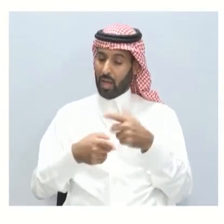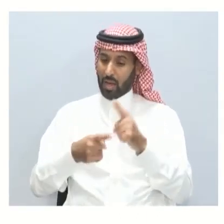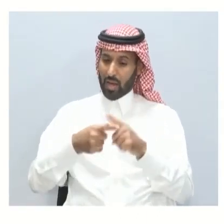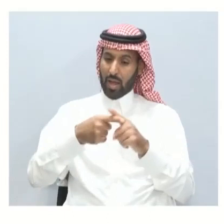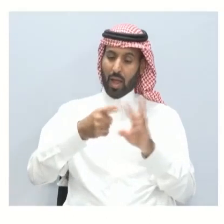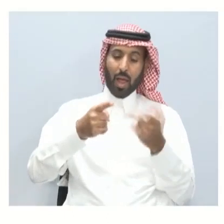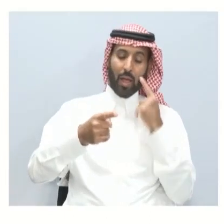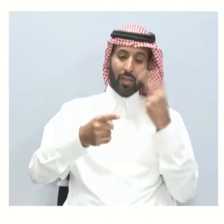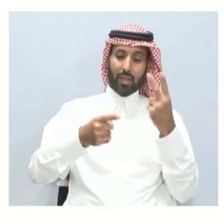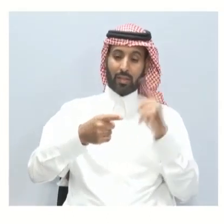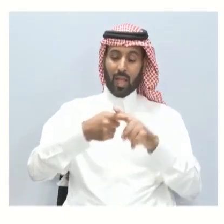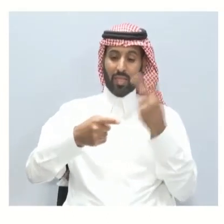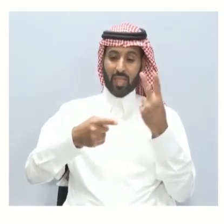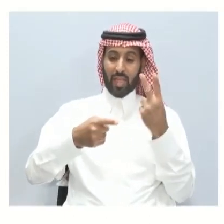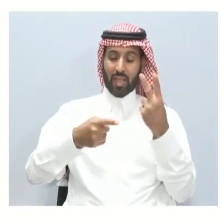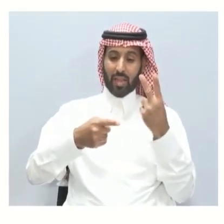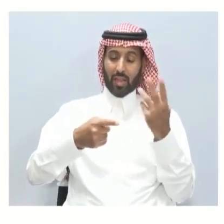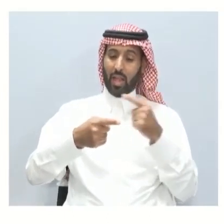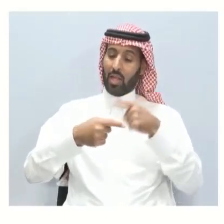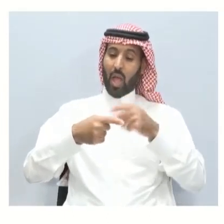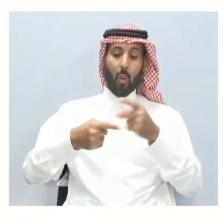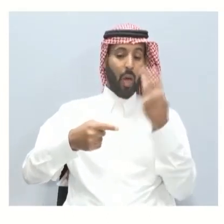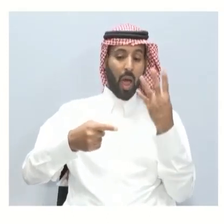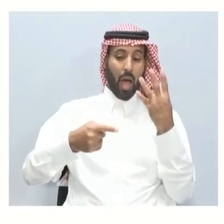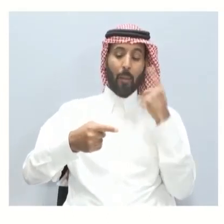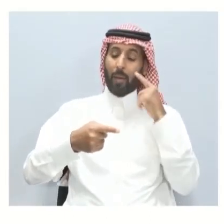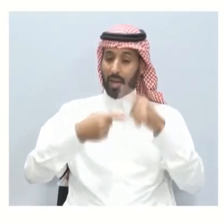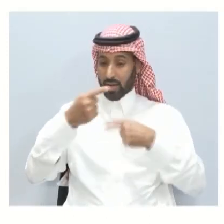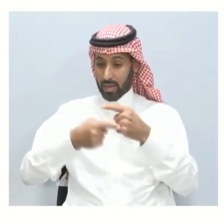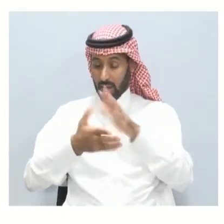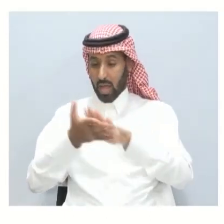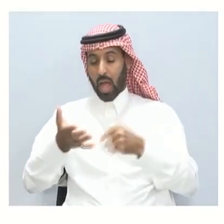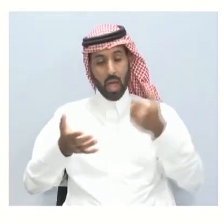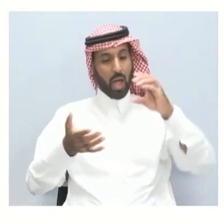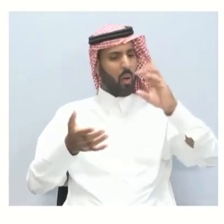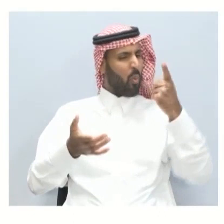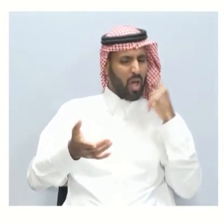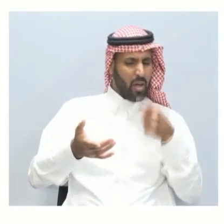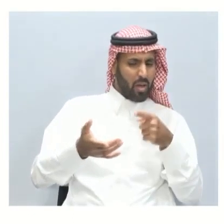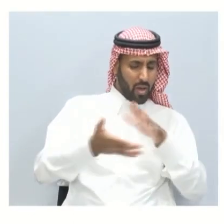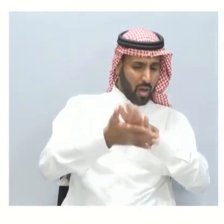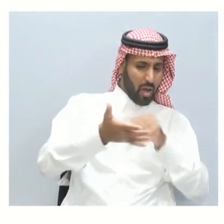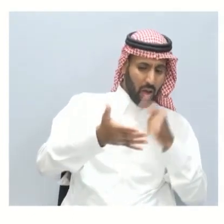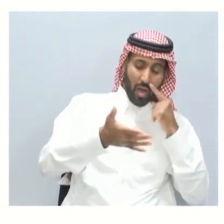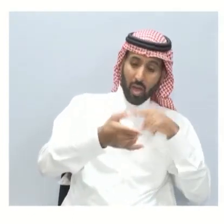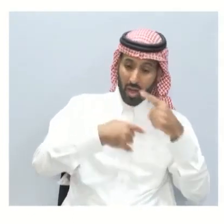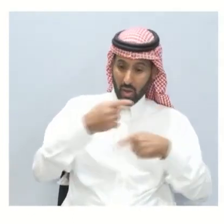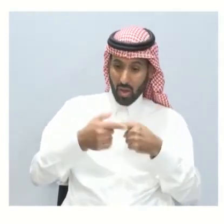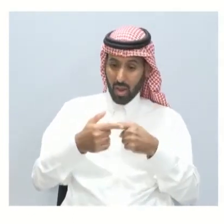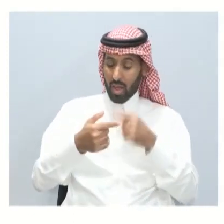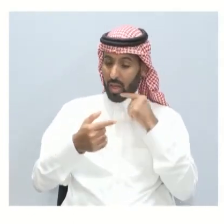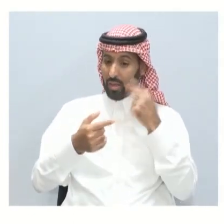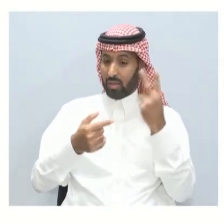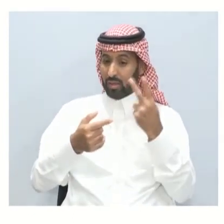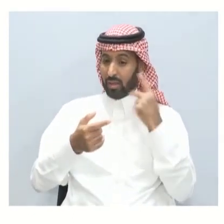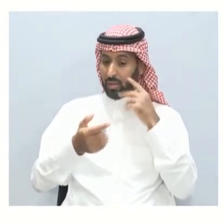الكترونات اثنان واثنان الرابع اذا ابحث في الجدول الدوري عن عنصر الكربون هل يقع في الدوره في الدوره